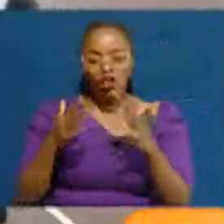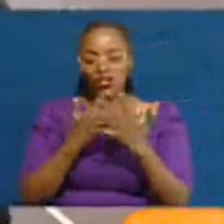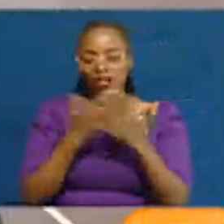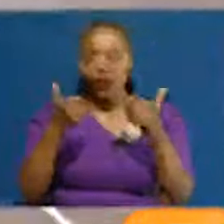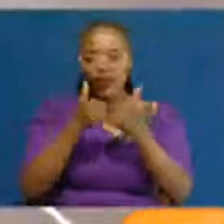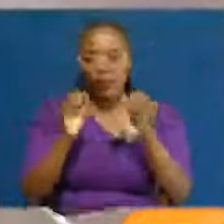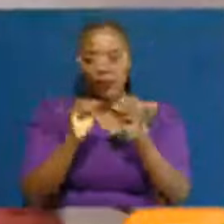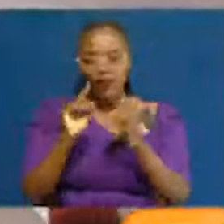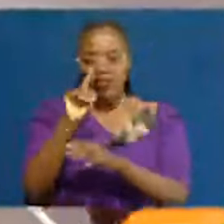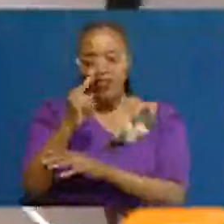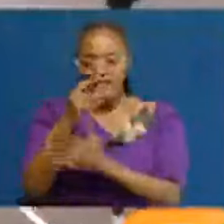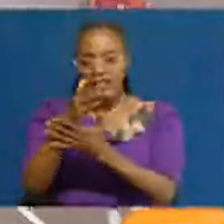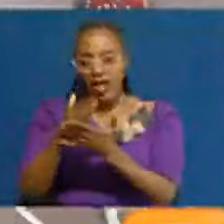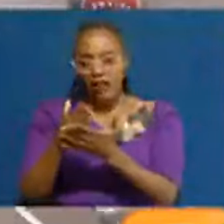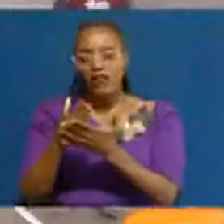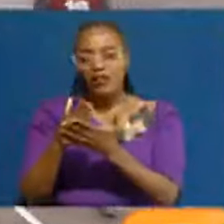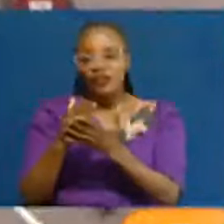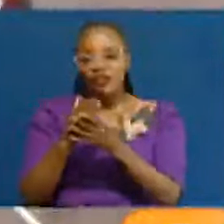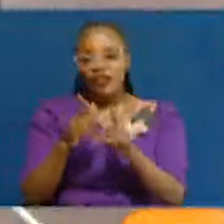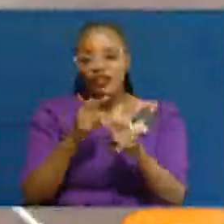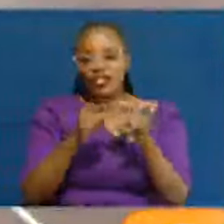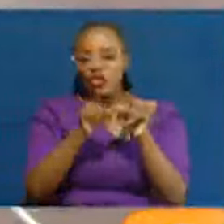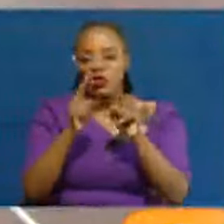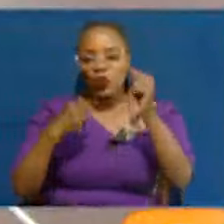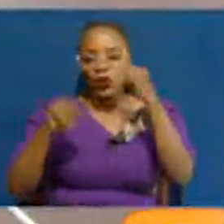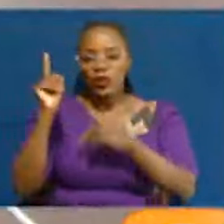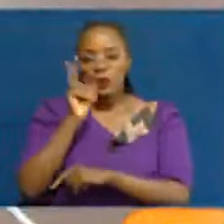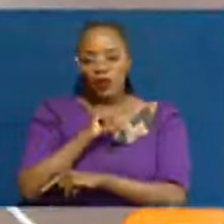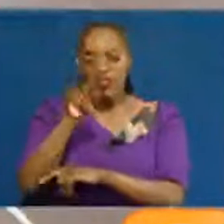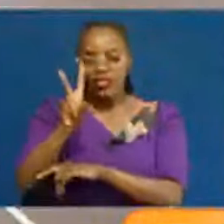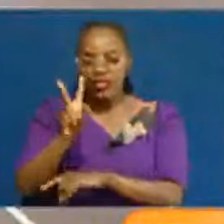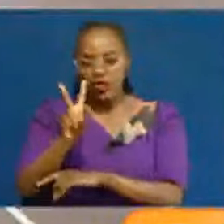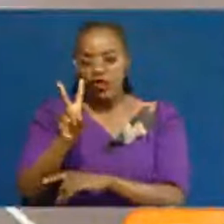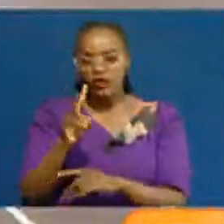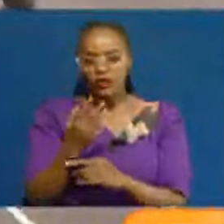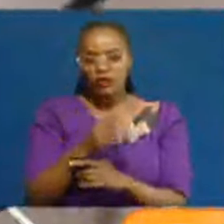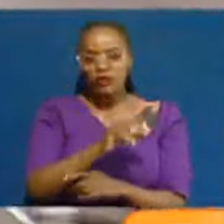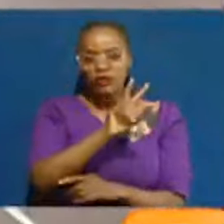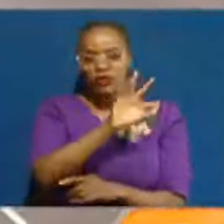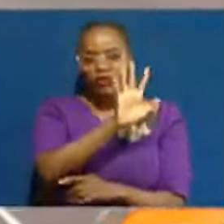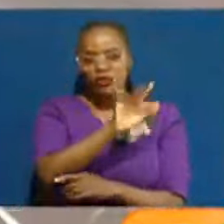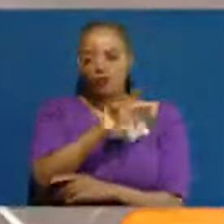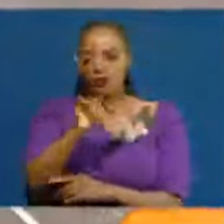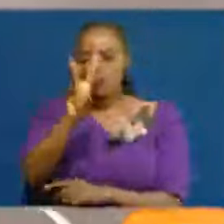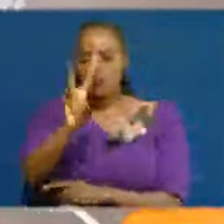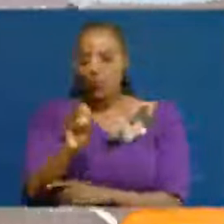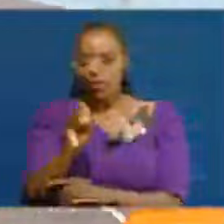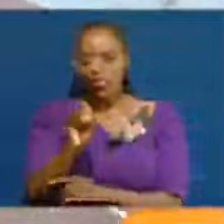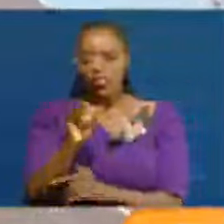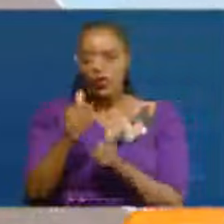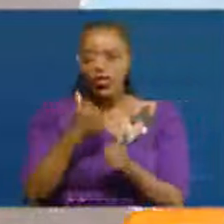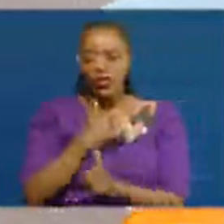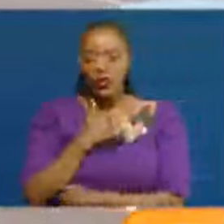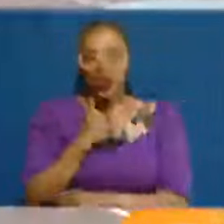ya kwanza kwa vikapu 18 kwa 16 na kisha kushinda ya pili kwa vikapu 25 kwa 20 wakielekea